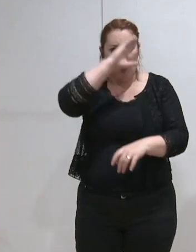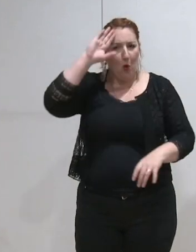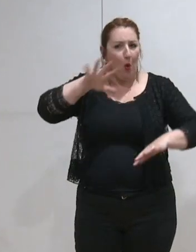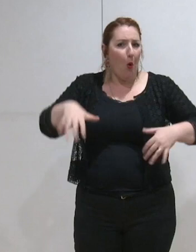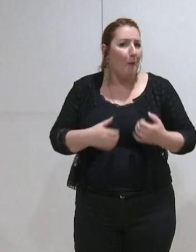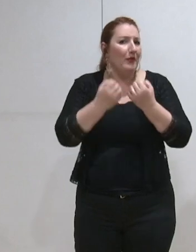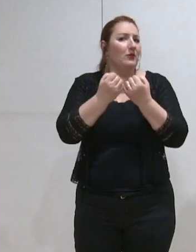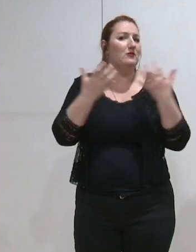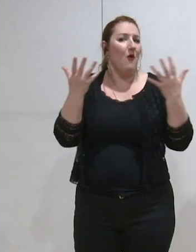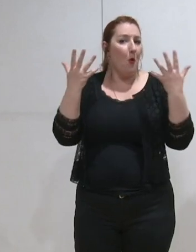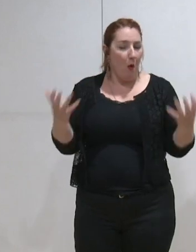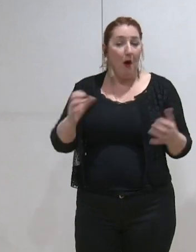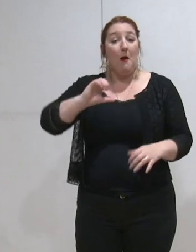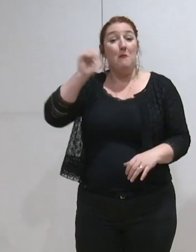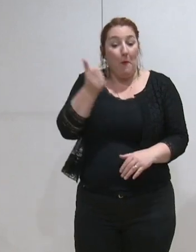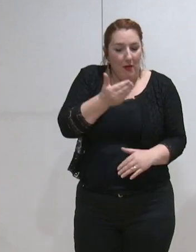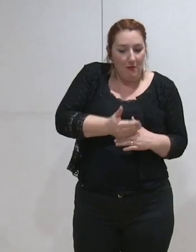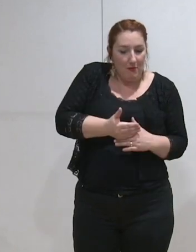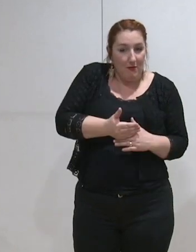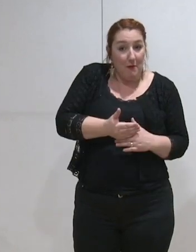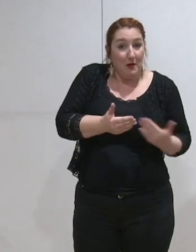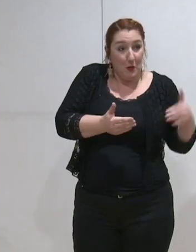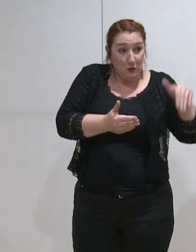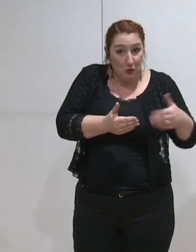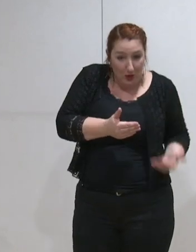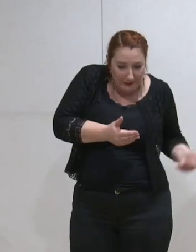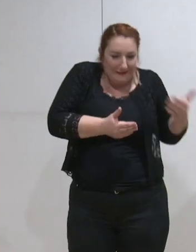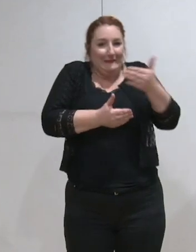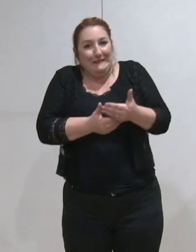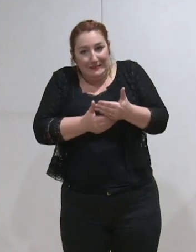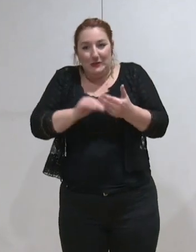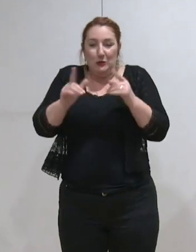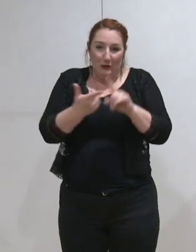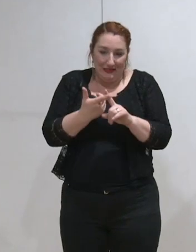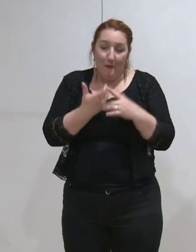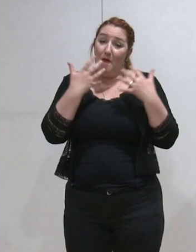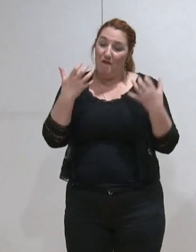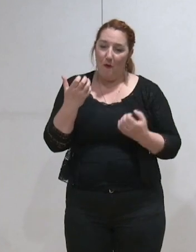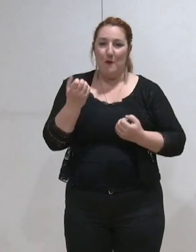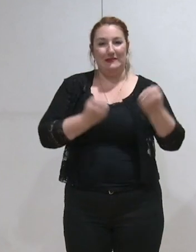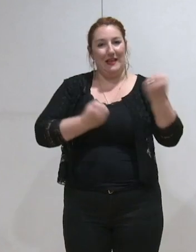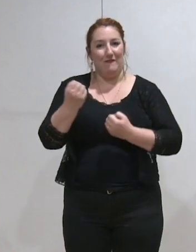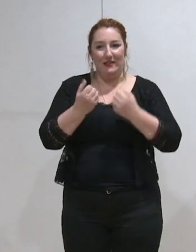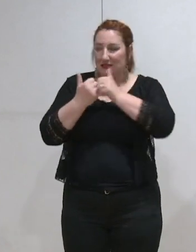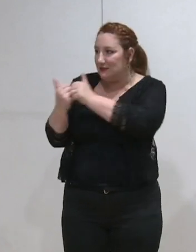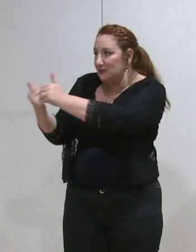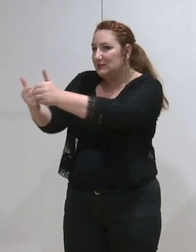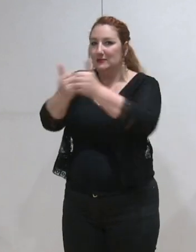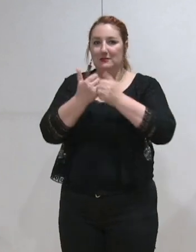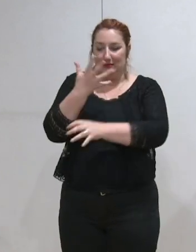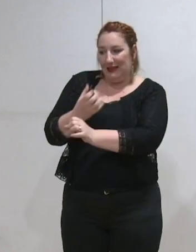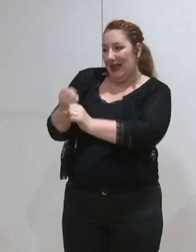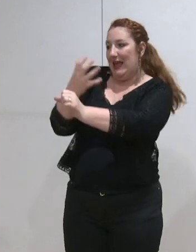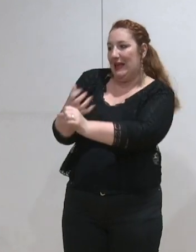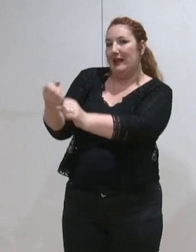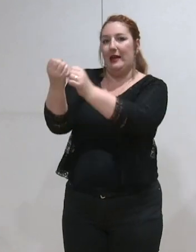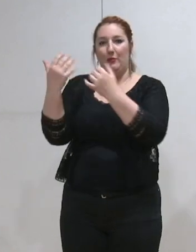brique de la métropole nous délibérons ce soir sur la deuxième brique la construction de service entre nos collectivités la mise en